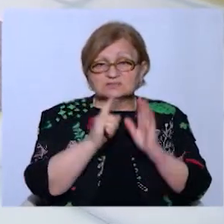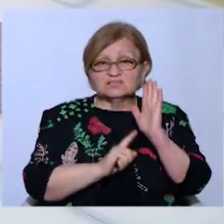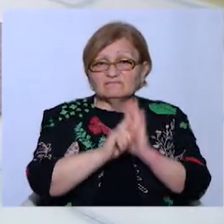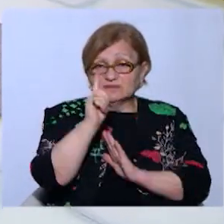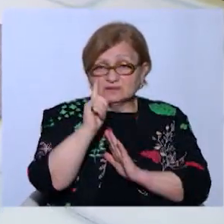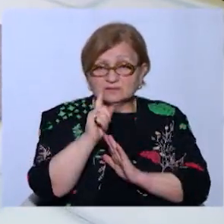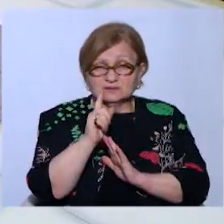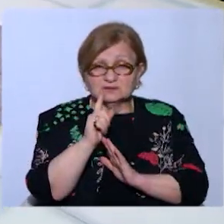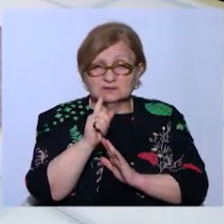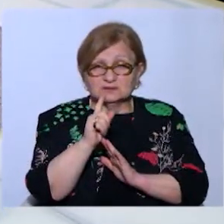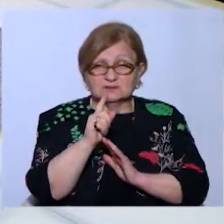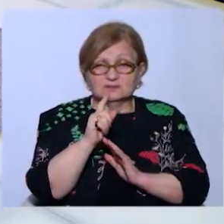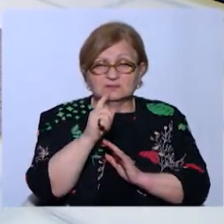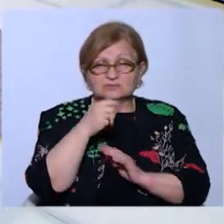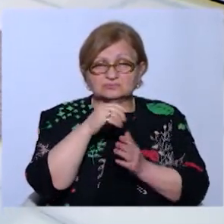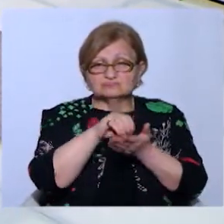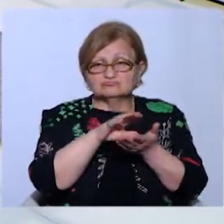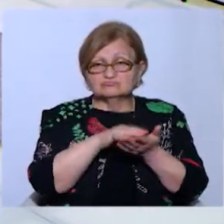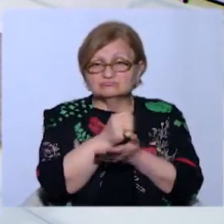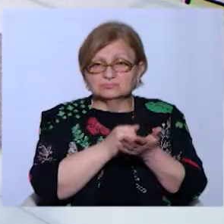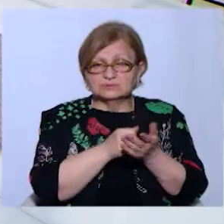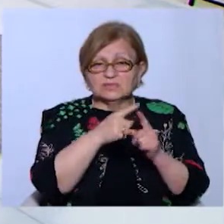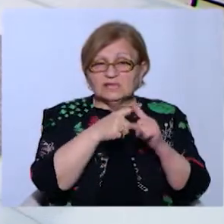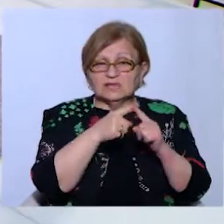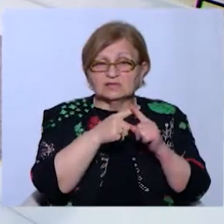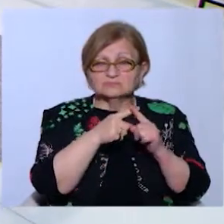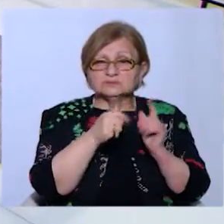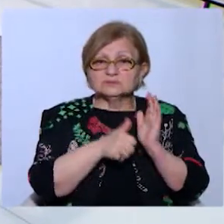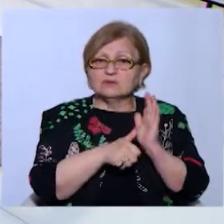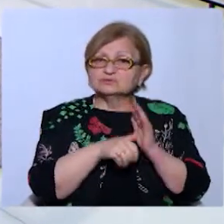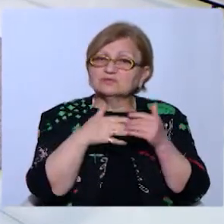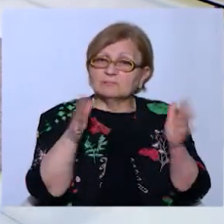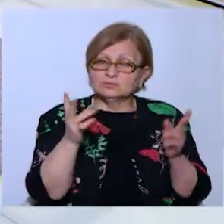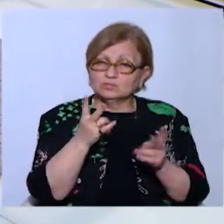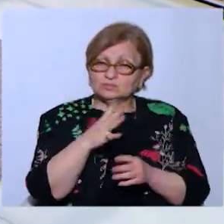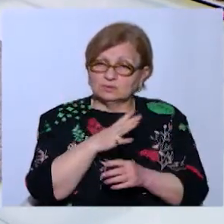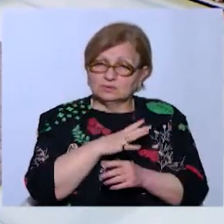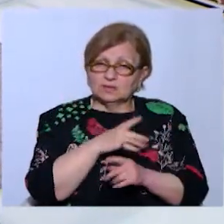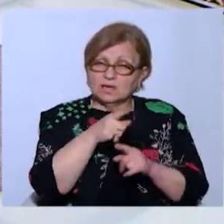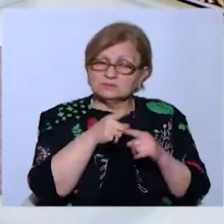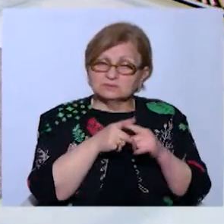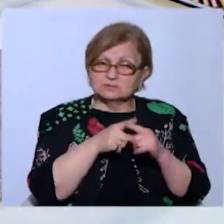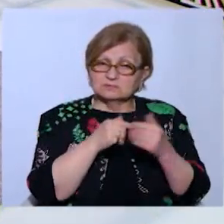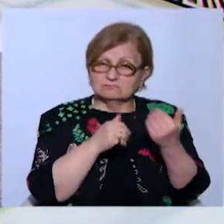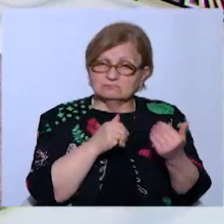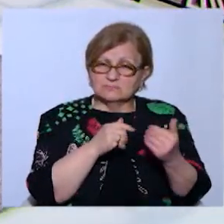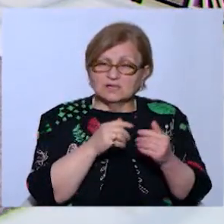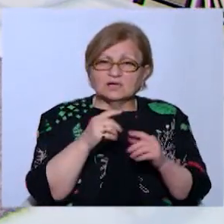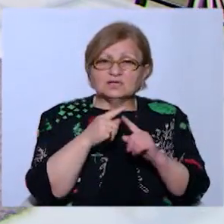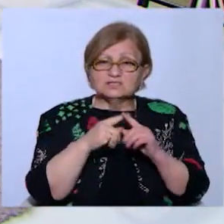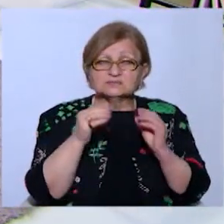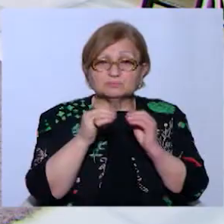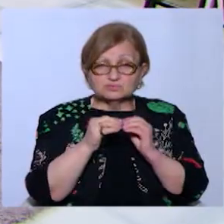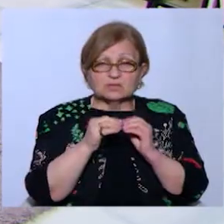თავიდანვე ჩავინიშნოთ რომ x-ი 6-ზე მეტი უნდა იყოს და ასეთი x-ებისთვის x + 10-ც დადებითი